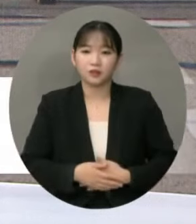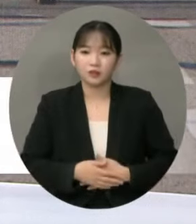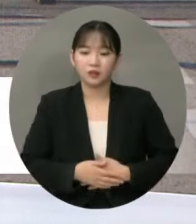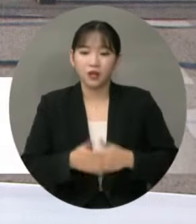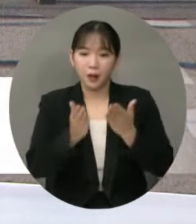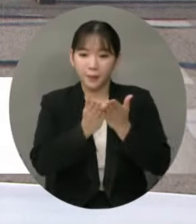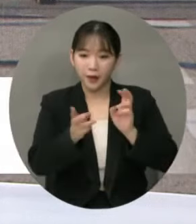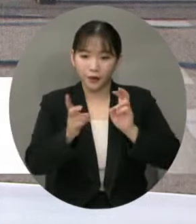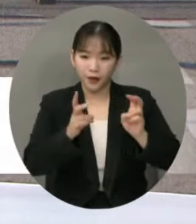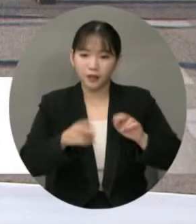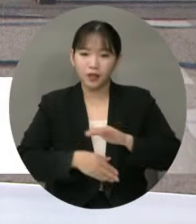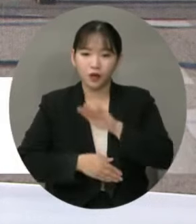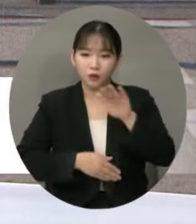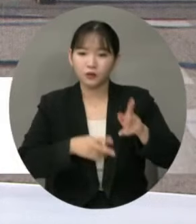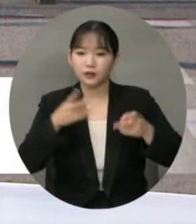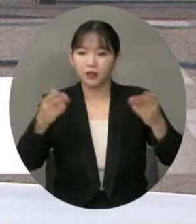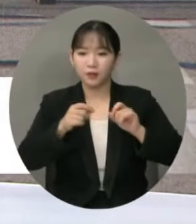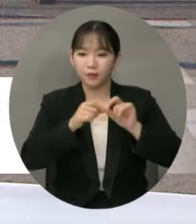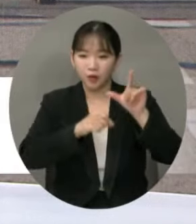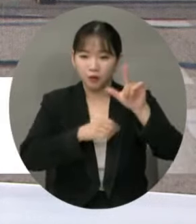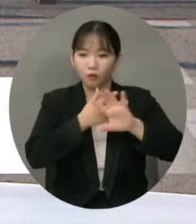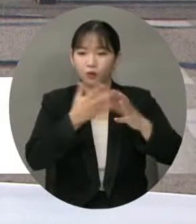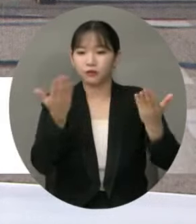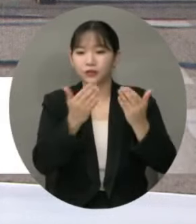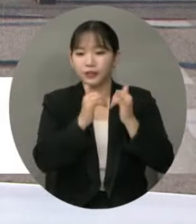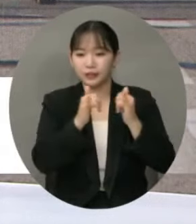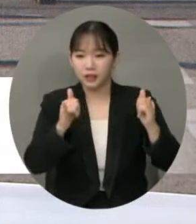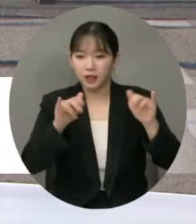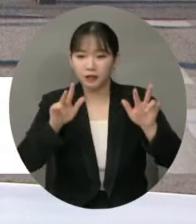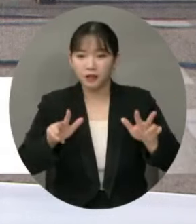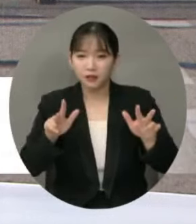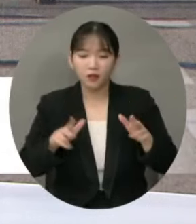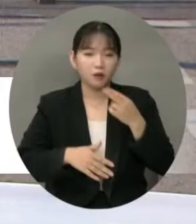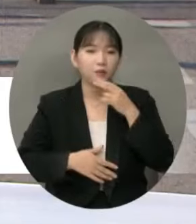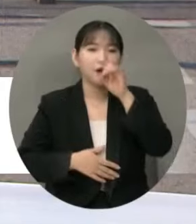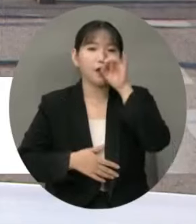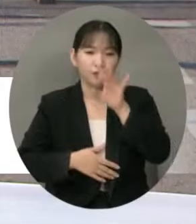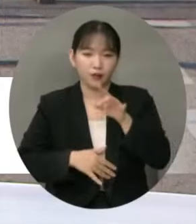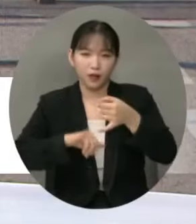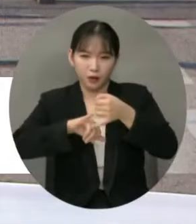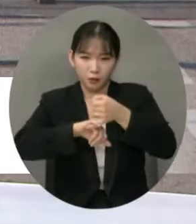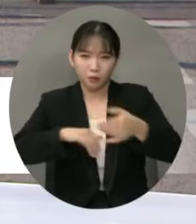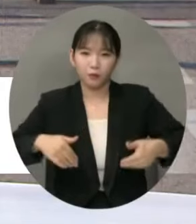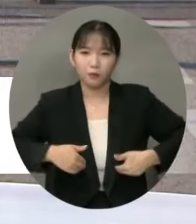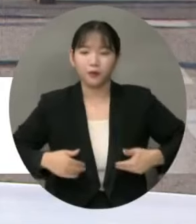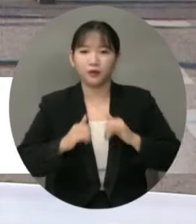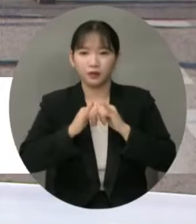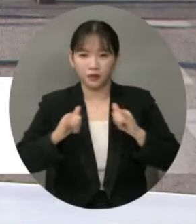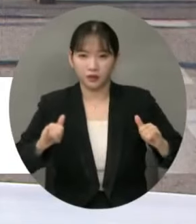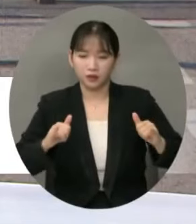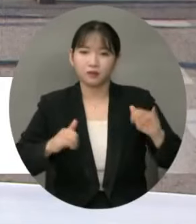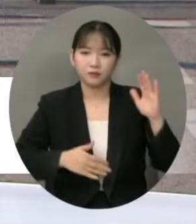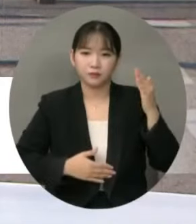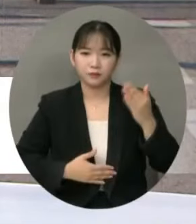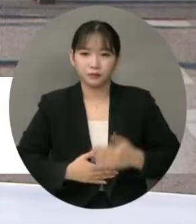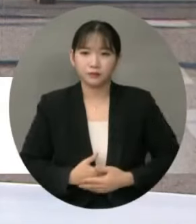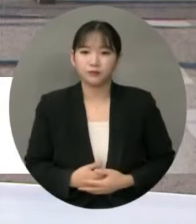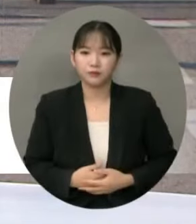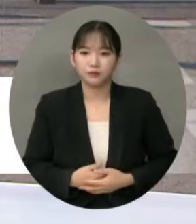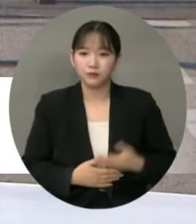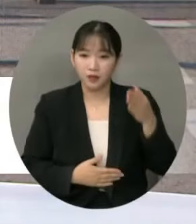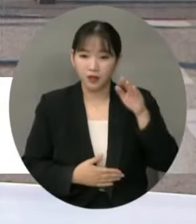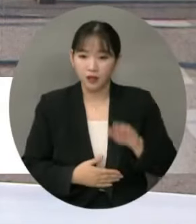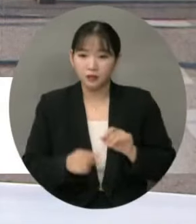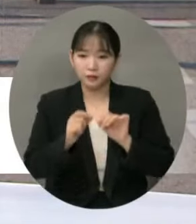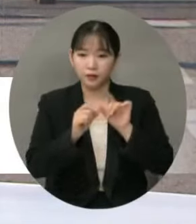조선업 등 우리 산업의 전반에서 외국인 노동자들은 이제 없어서는 안 돼 필수 인력으로 자리잡았습니다